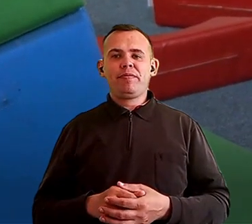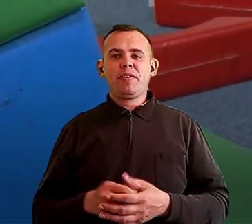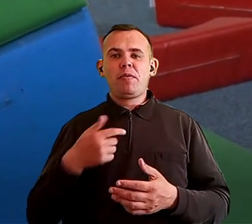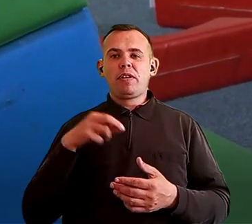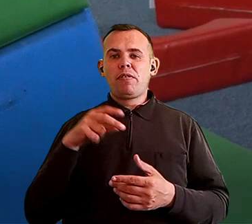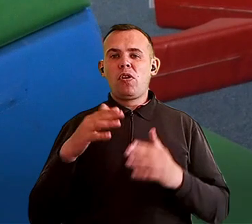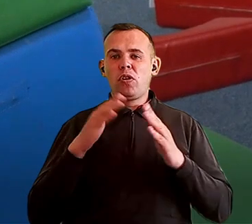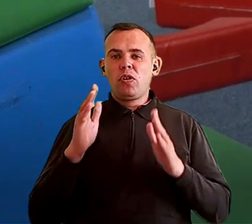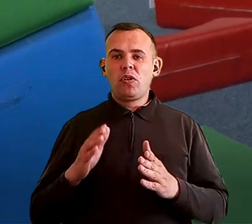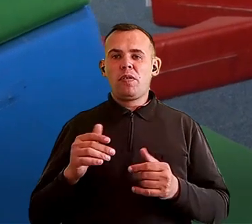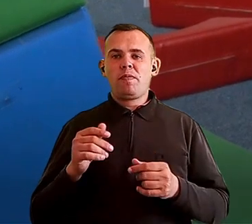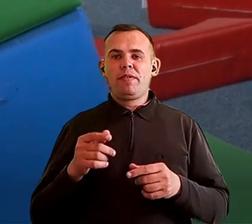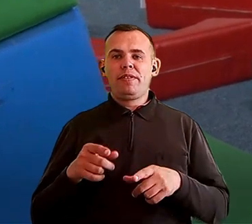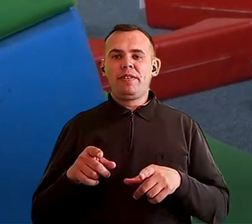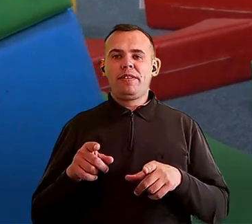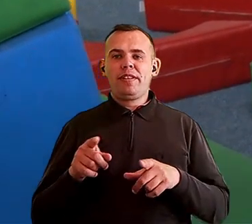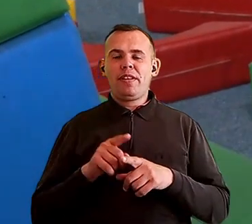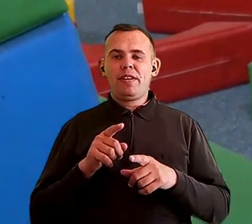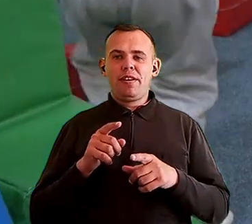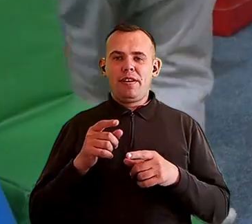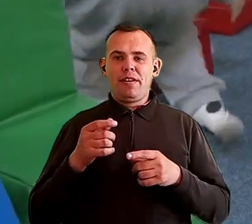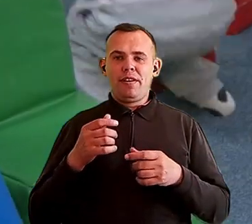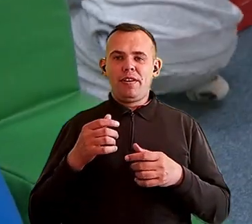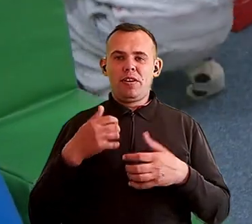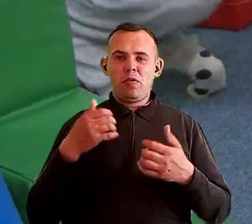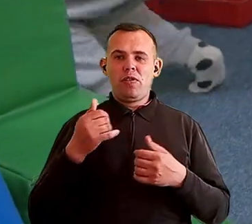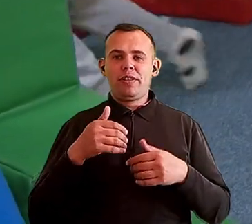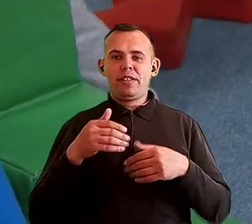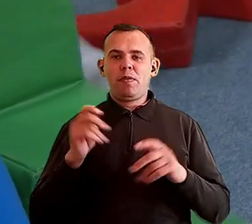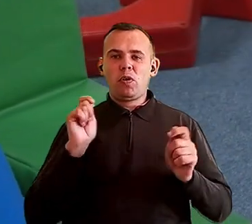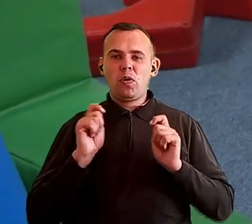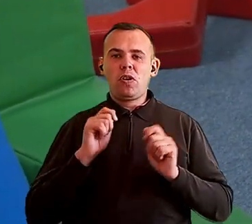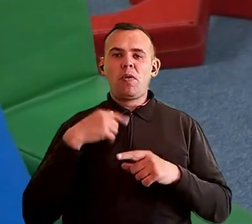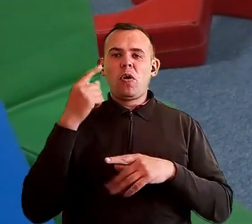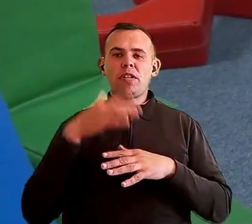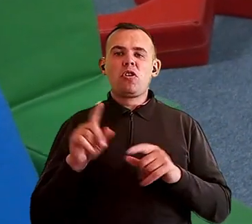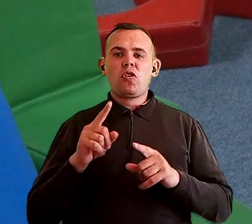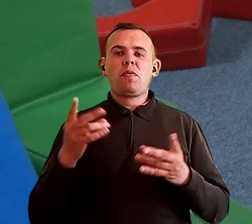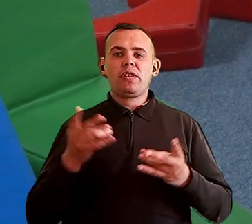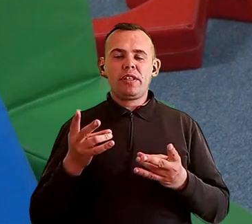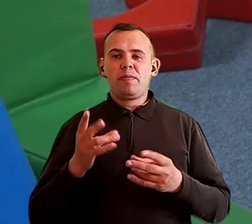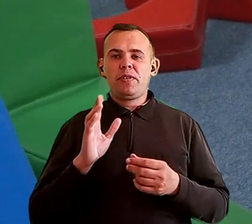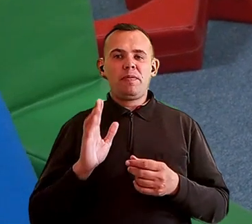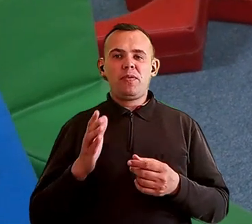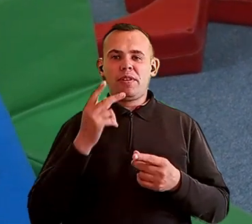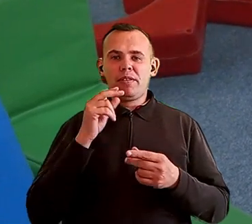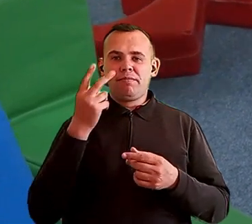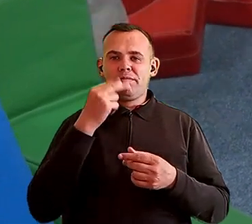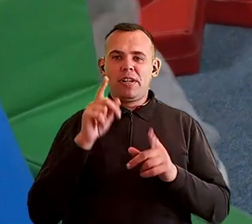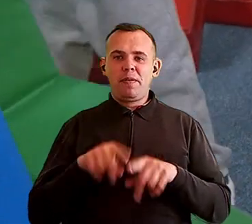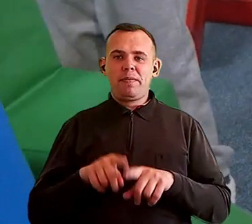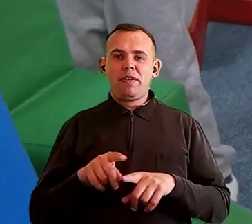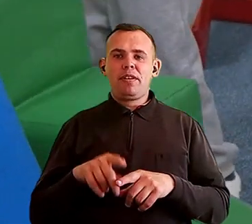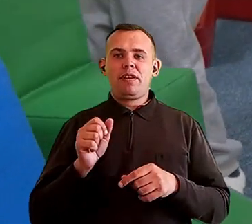хотіла роззуватися, знімати куртку. Ми розуміємо, що потрібно буде працювати над емоційним станом. Амалія менше,